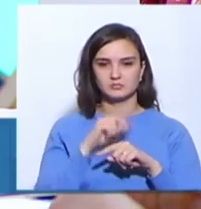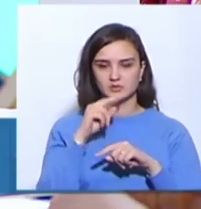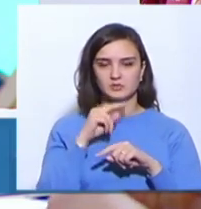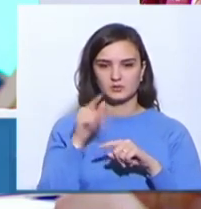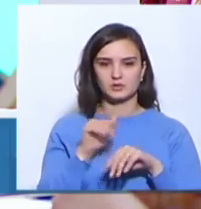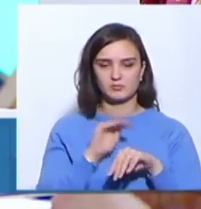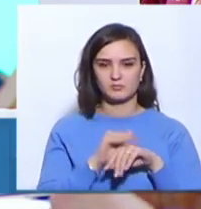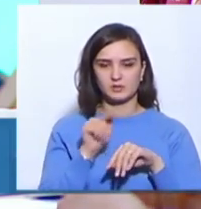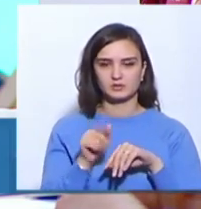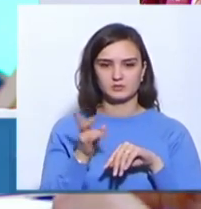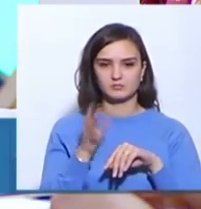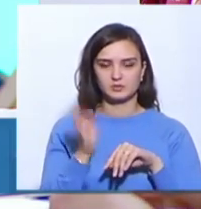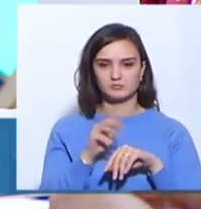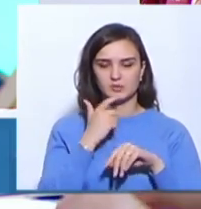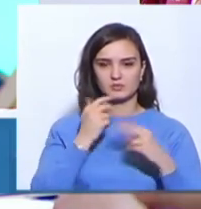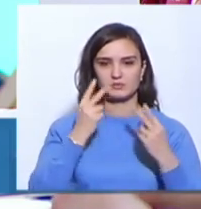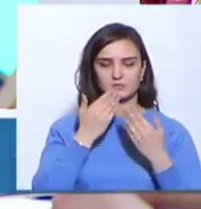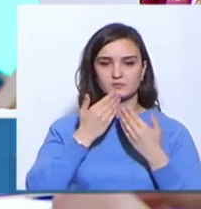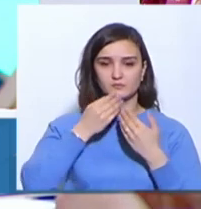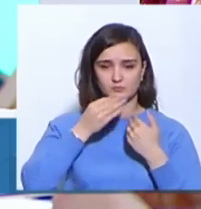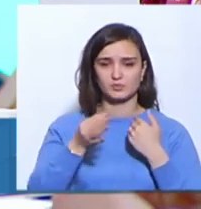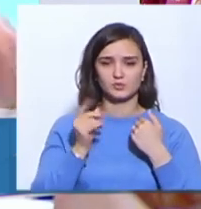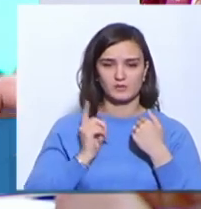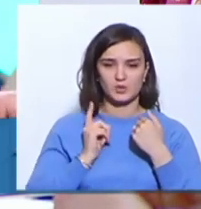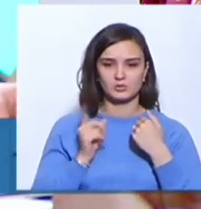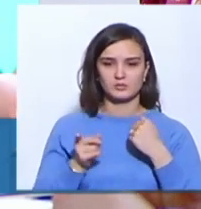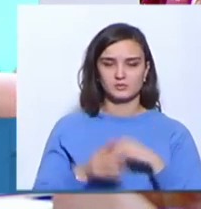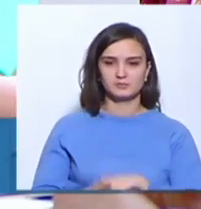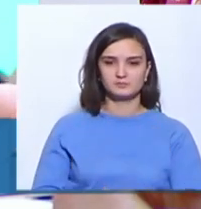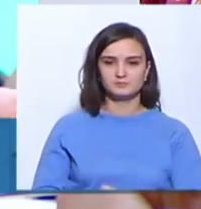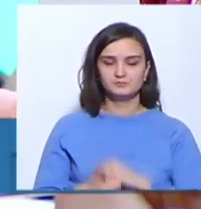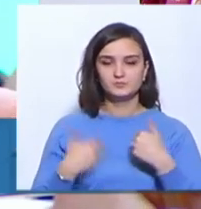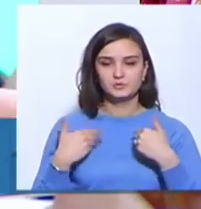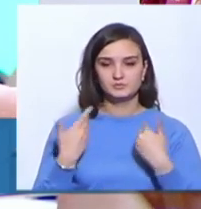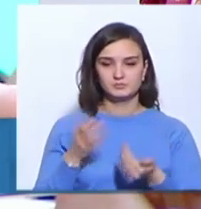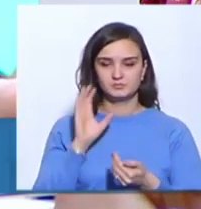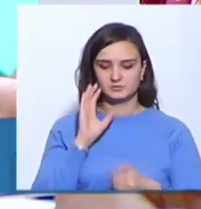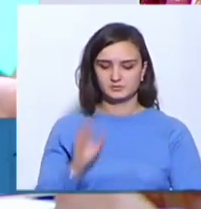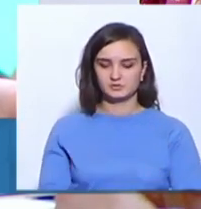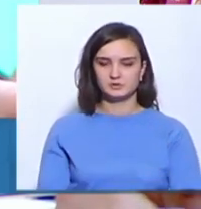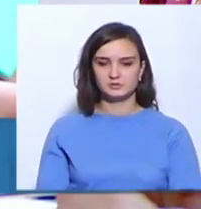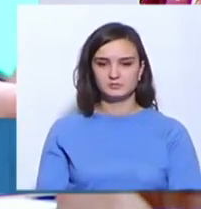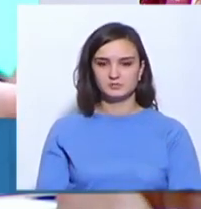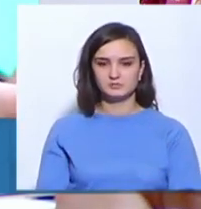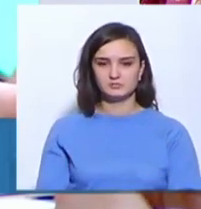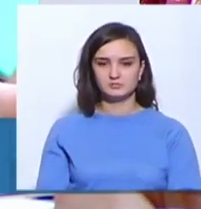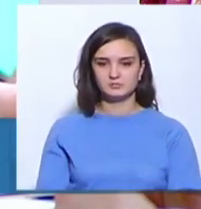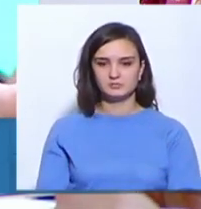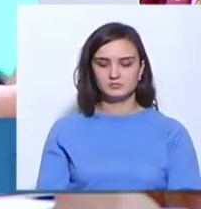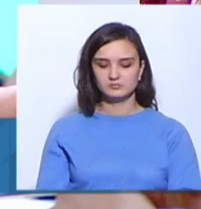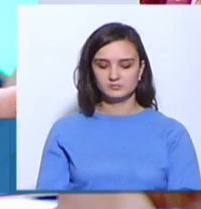საყურადღებო ფაქტი. მოდით მაყურებელს უპასუხოთ ის გველოდება საუბრის დაწყების მომენტიდან, დილამშვიდობისა, გისმენთ.